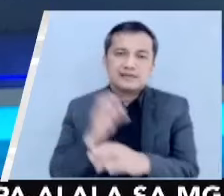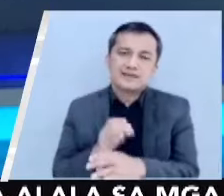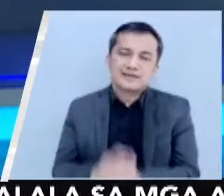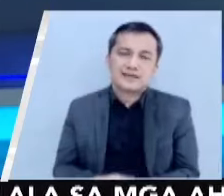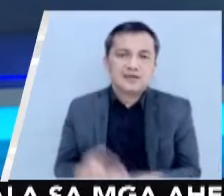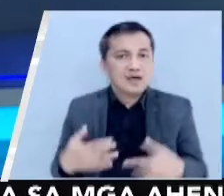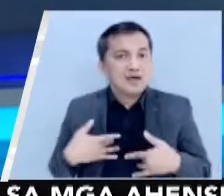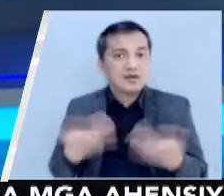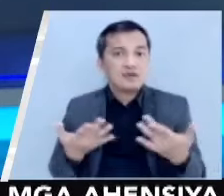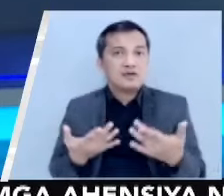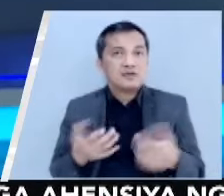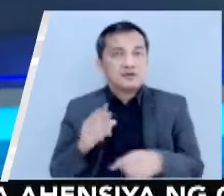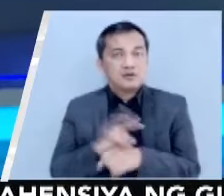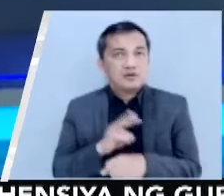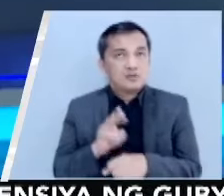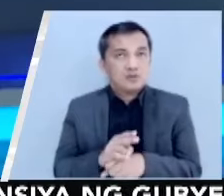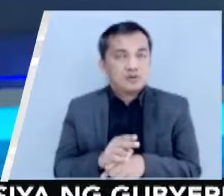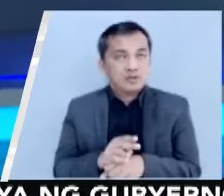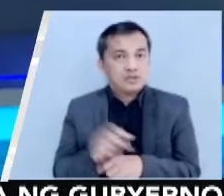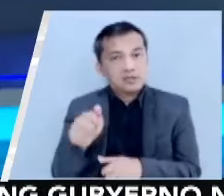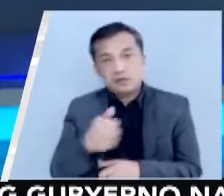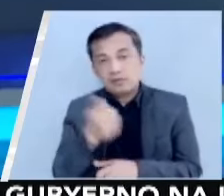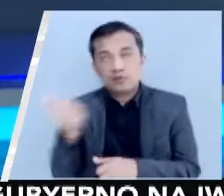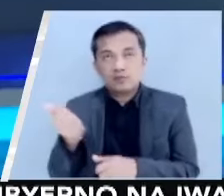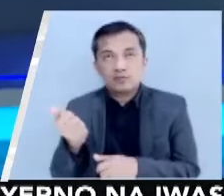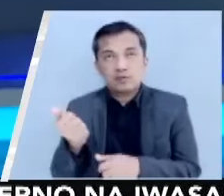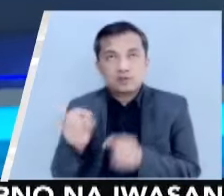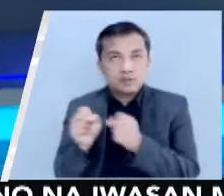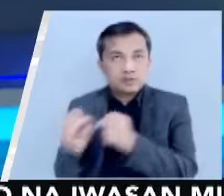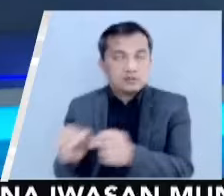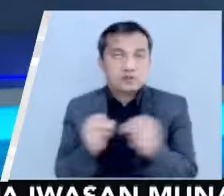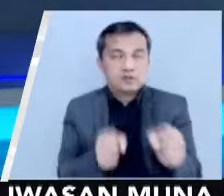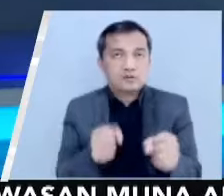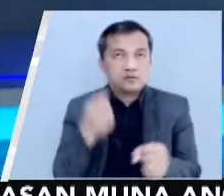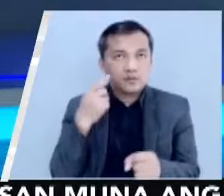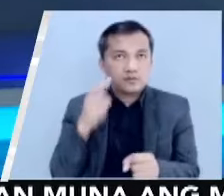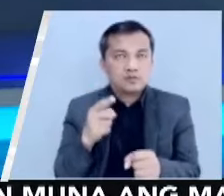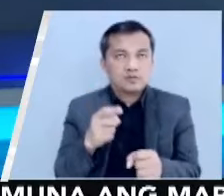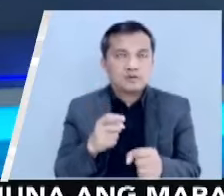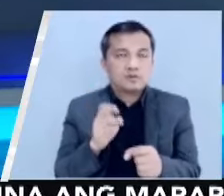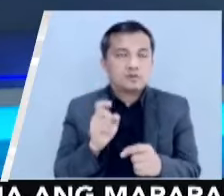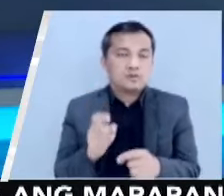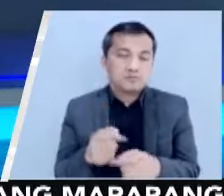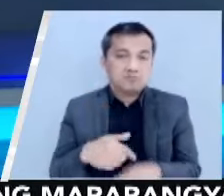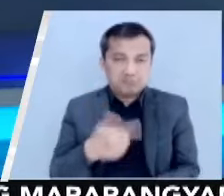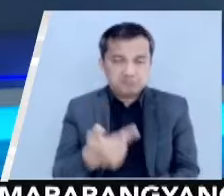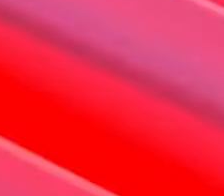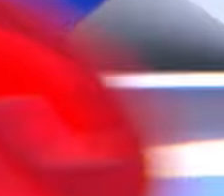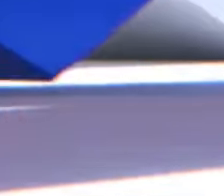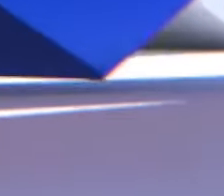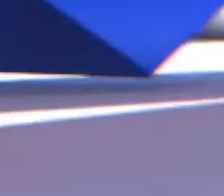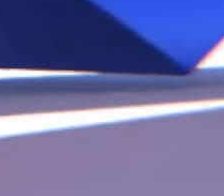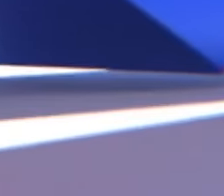mga gagamiting alternatibong kalsada para sa Christmas rush? Nakatutok si Oscar